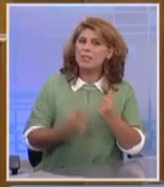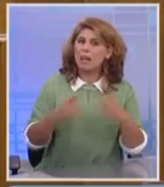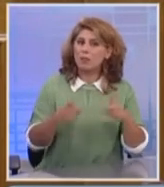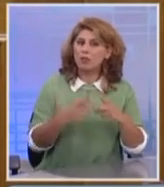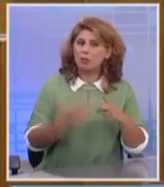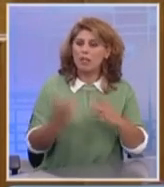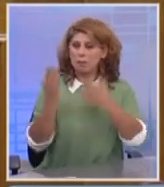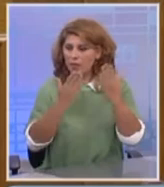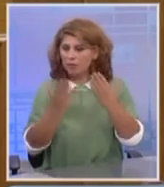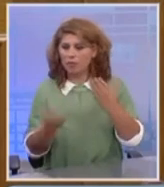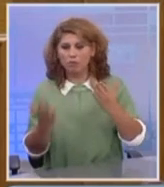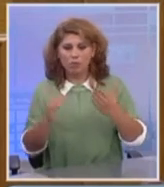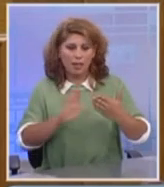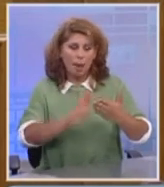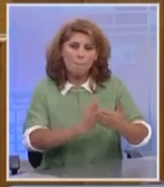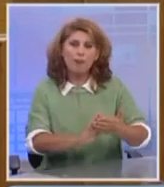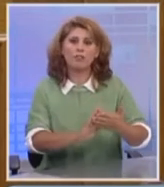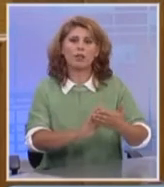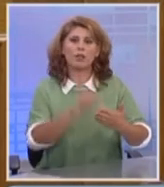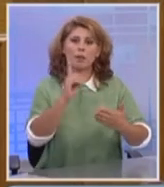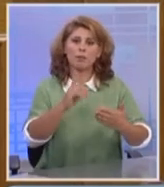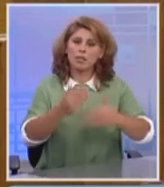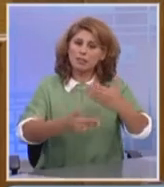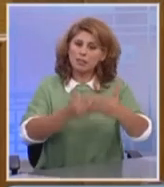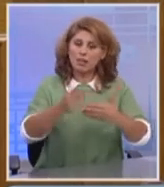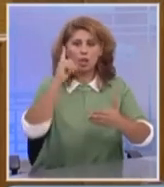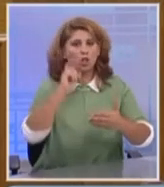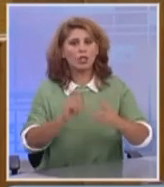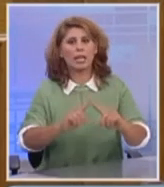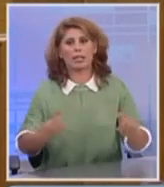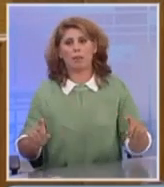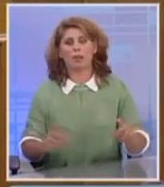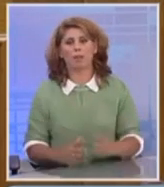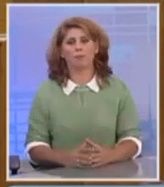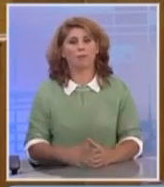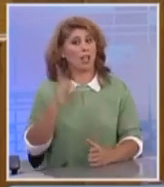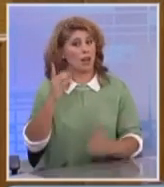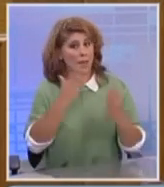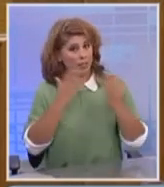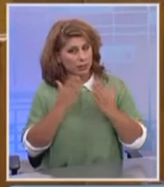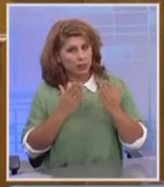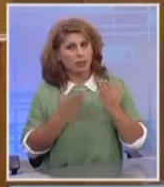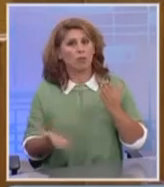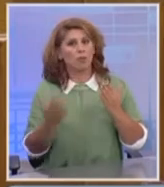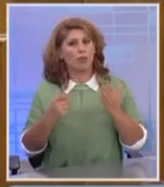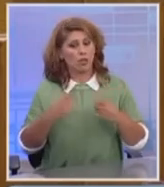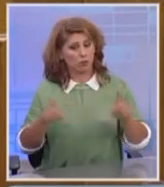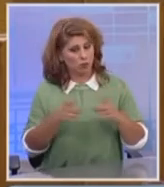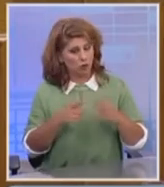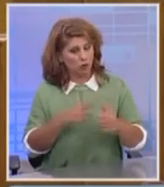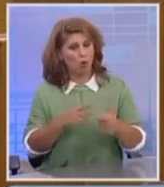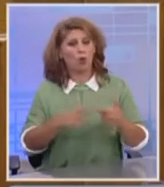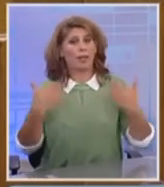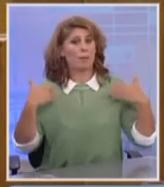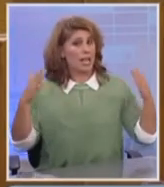μαθητής που χάνει την επαφή με μια σειρά γνωστικά αντικείμενα. Ένας μαθητής που δεν έχει μουσικό,